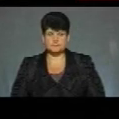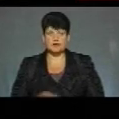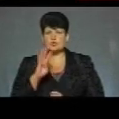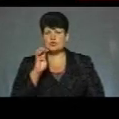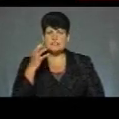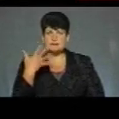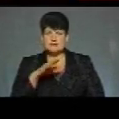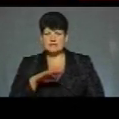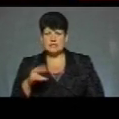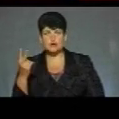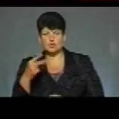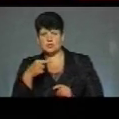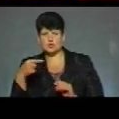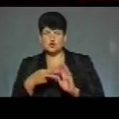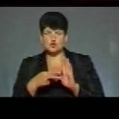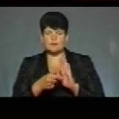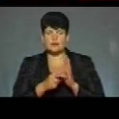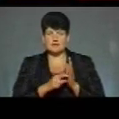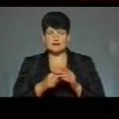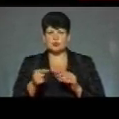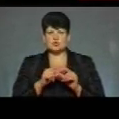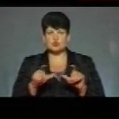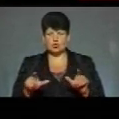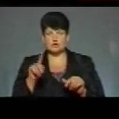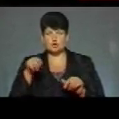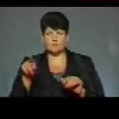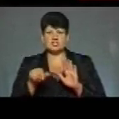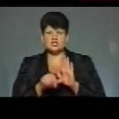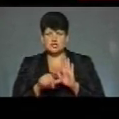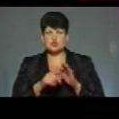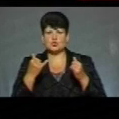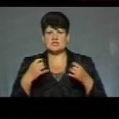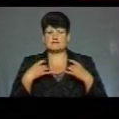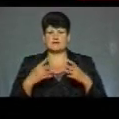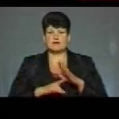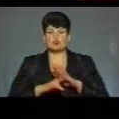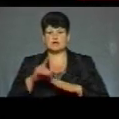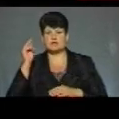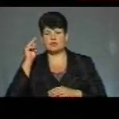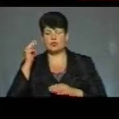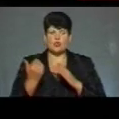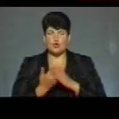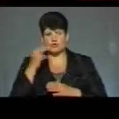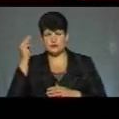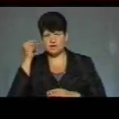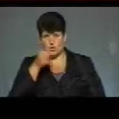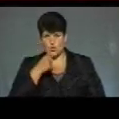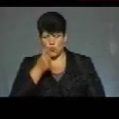450 учнів 2-7 класів Тернопільської школи-ліцею номер 6 сьогодні відсвяткували початок нового навчального року.